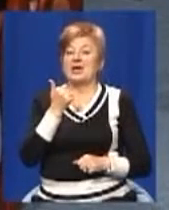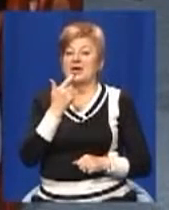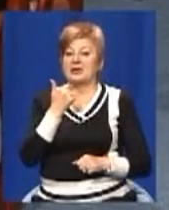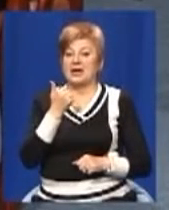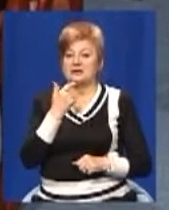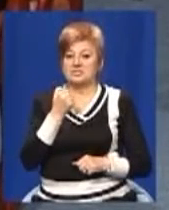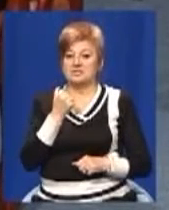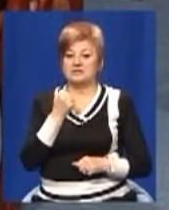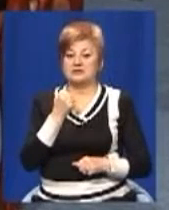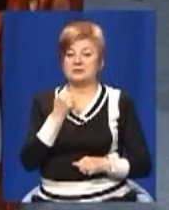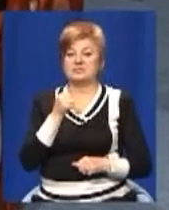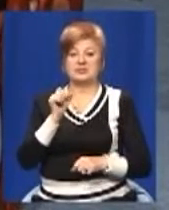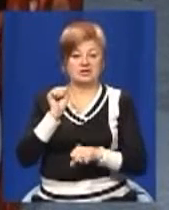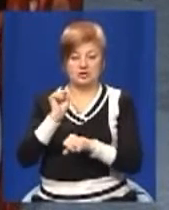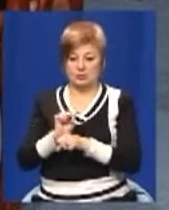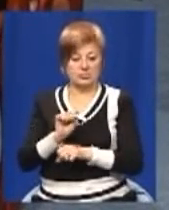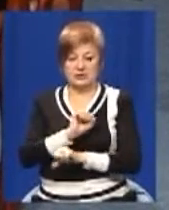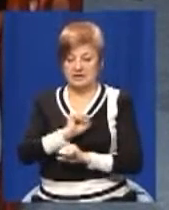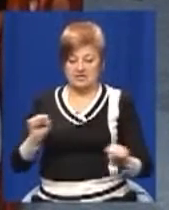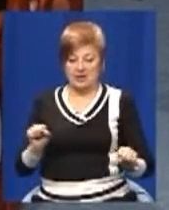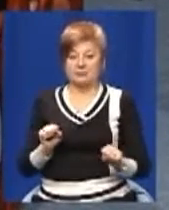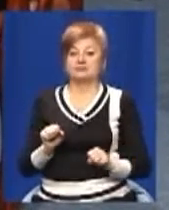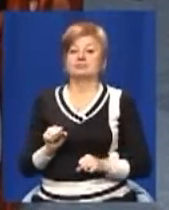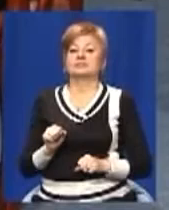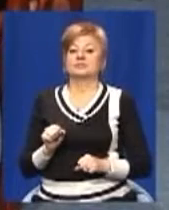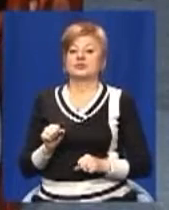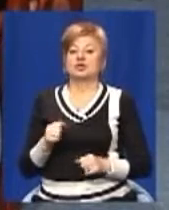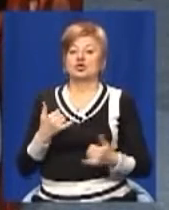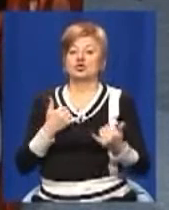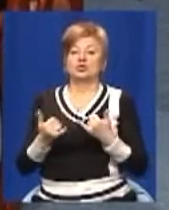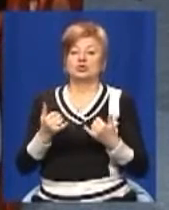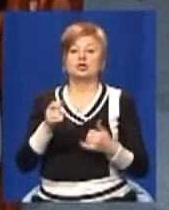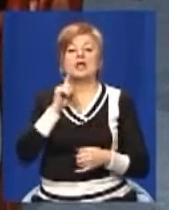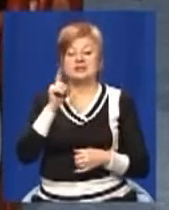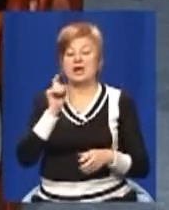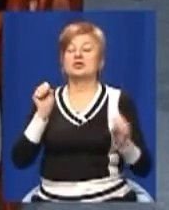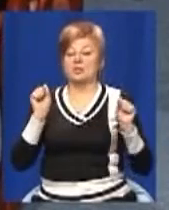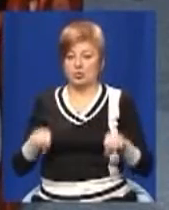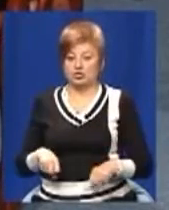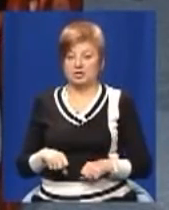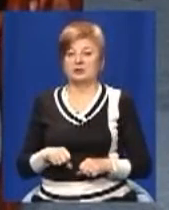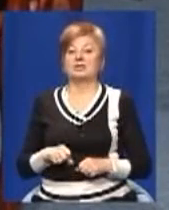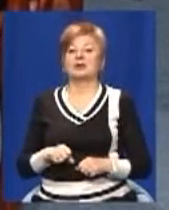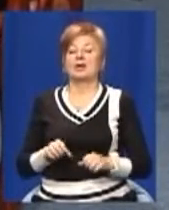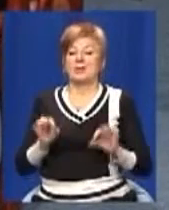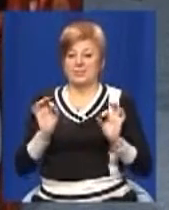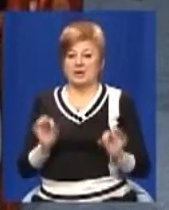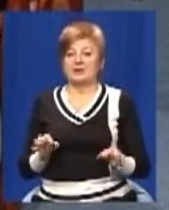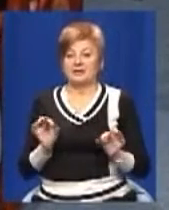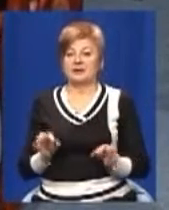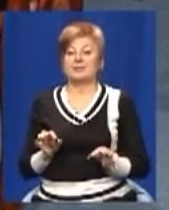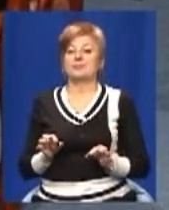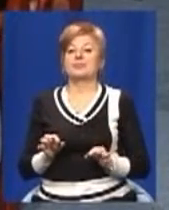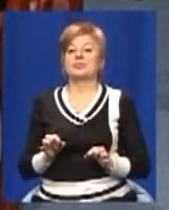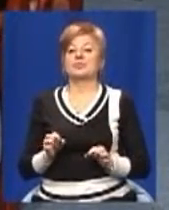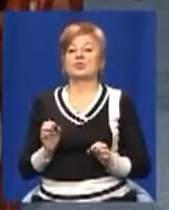красний не можна їхати, на зелений можна. Це для цілком